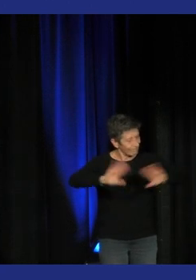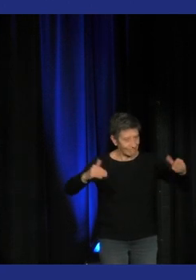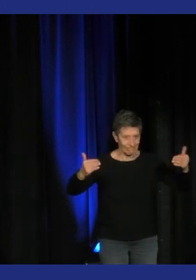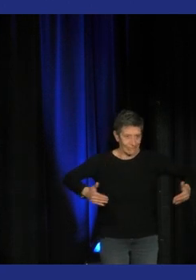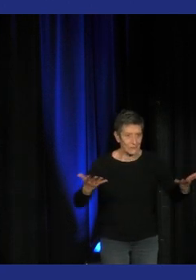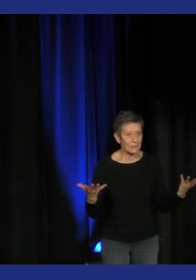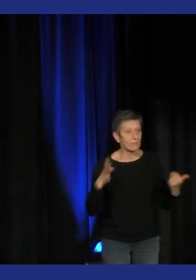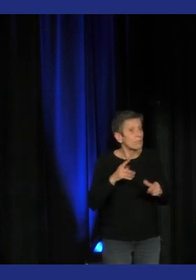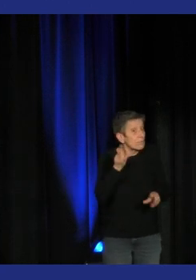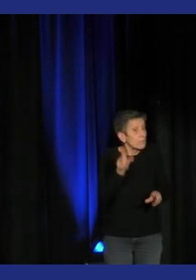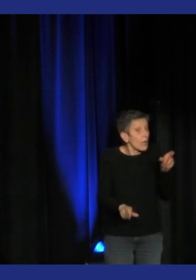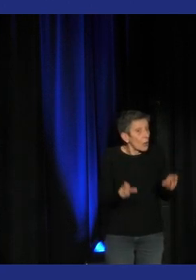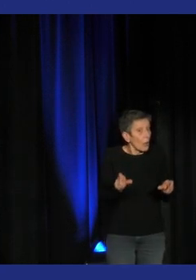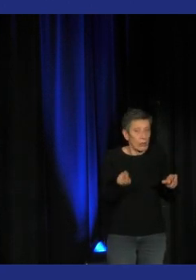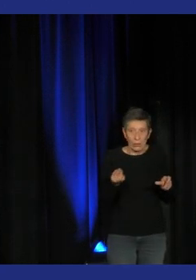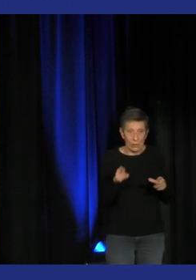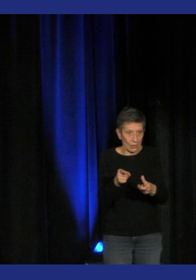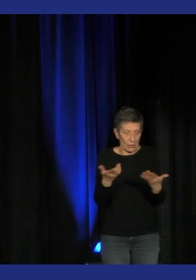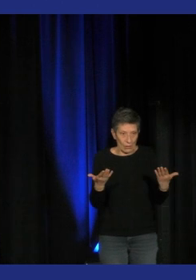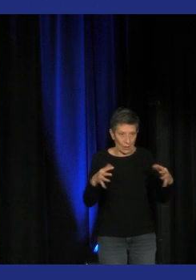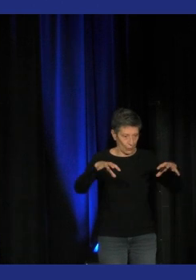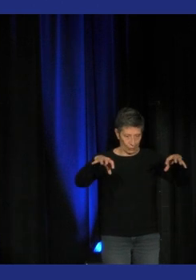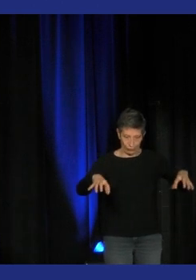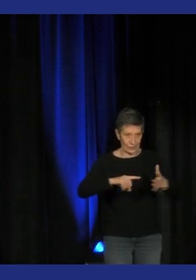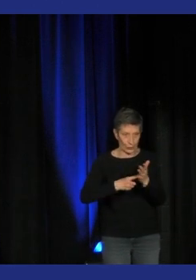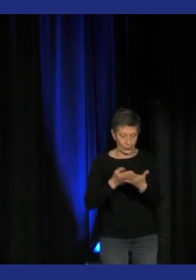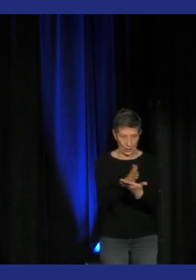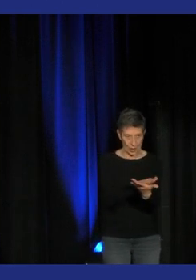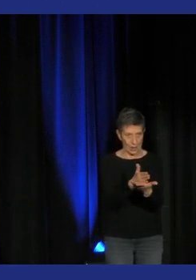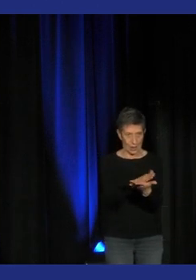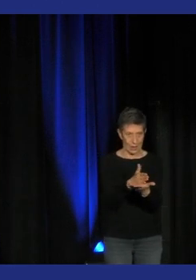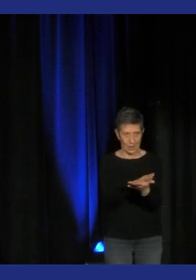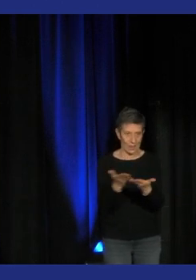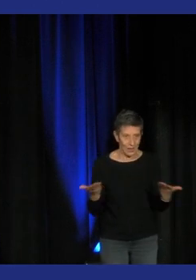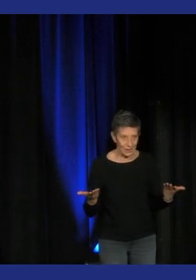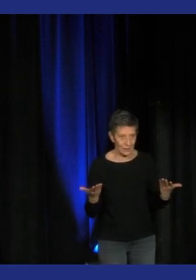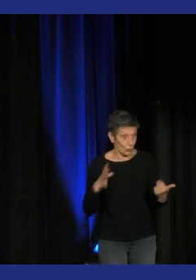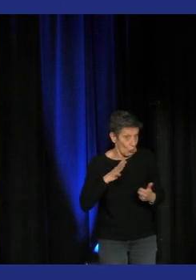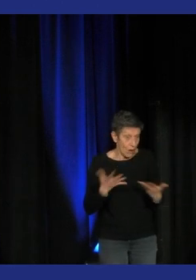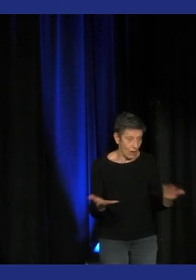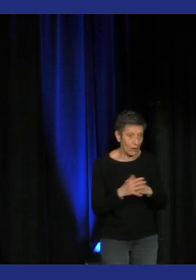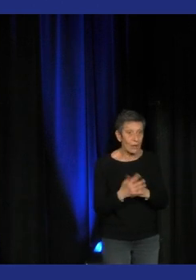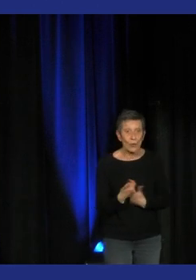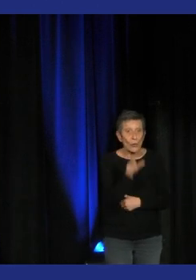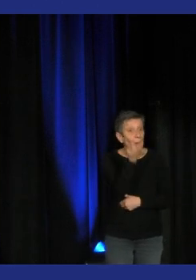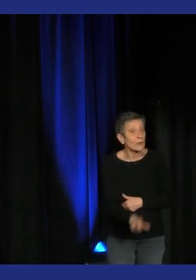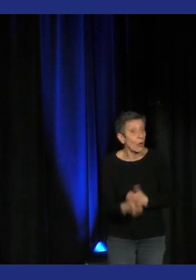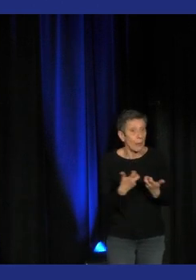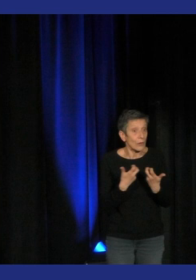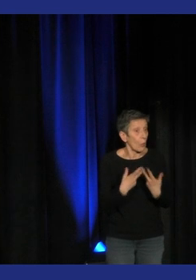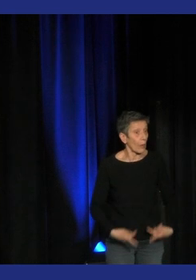des personnes qui sont à la frontière des deux identités, et que aussi une même personne au cours d'une